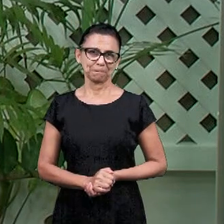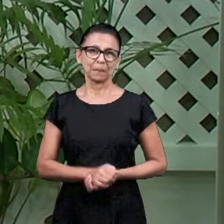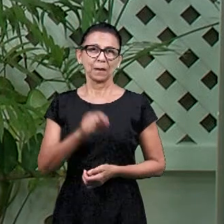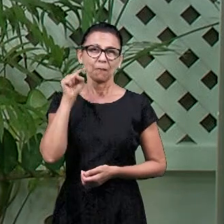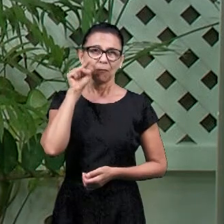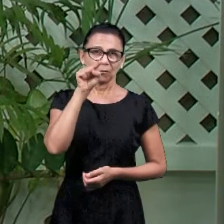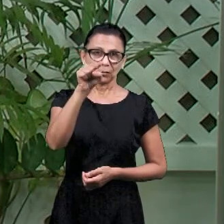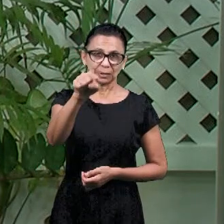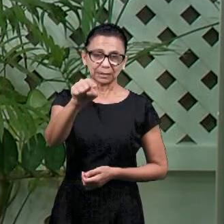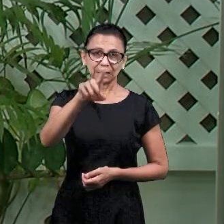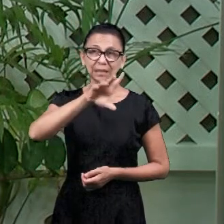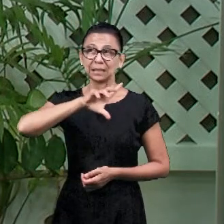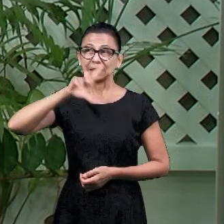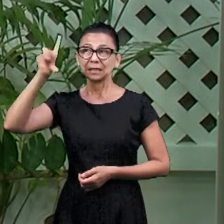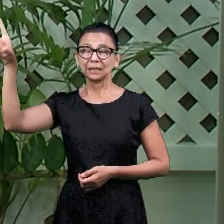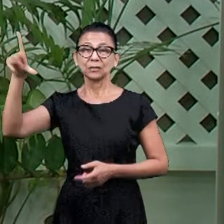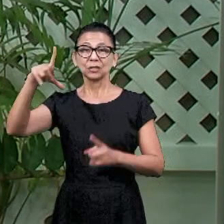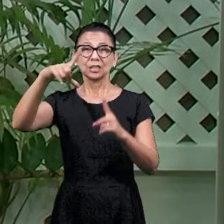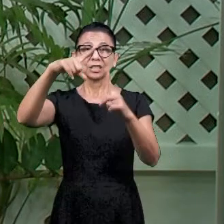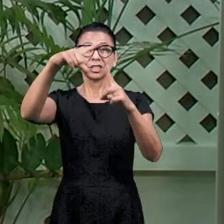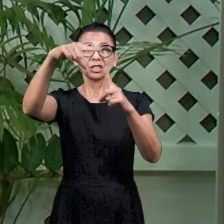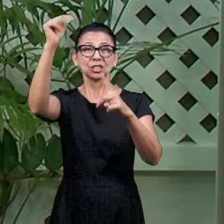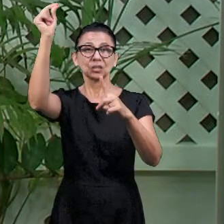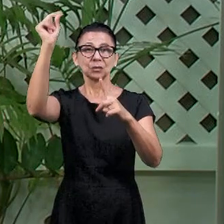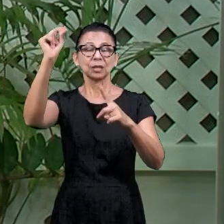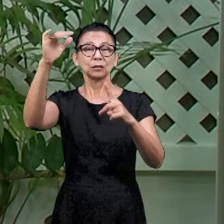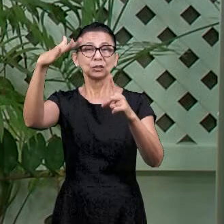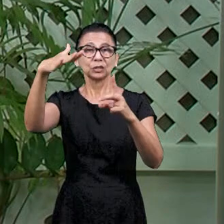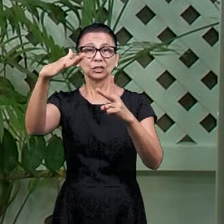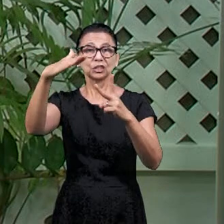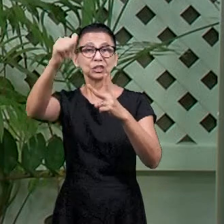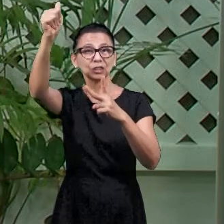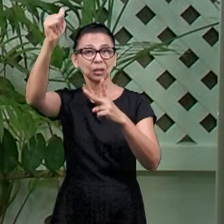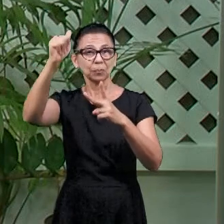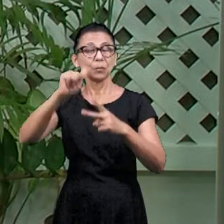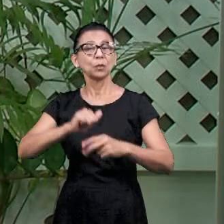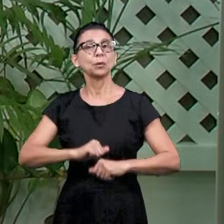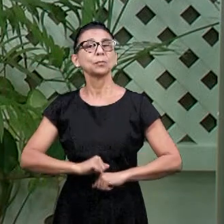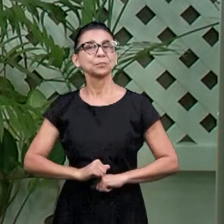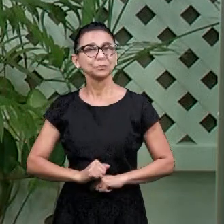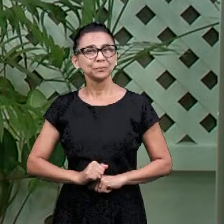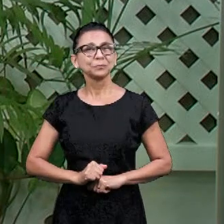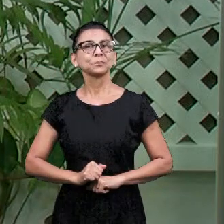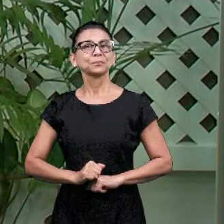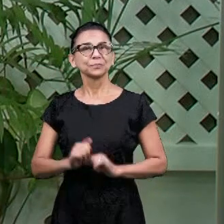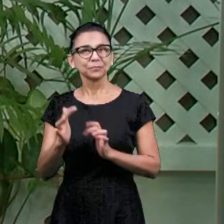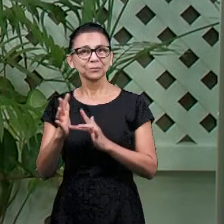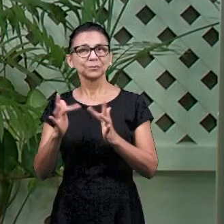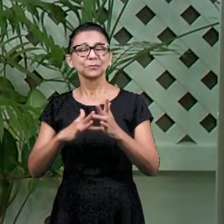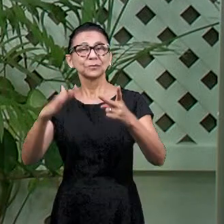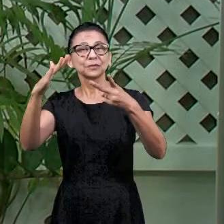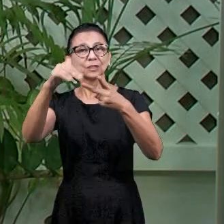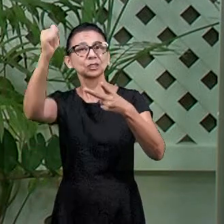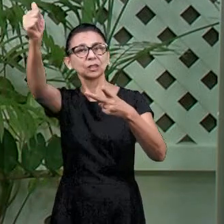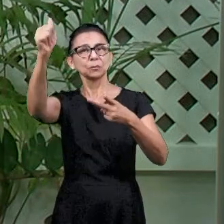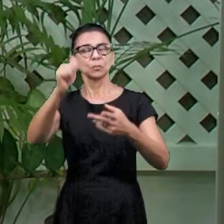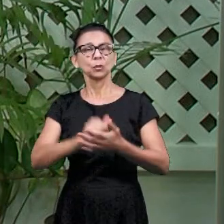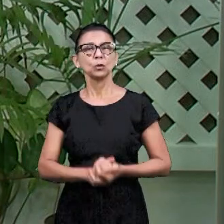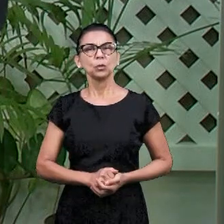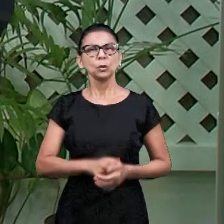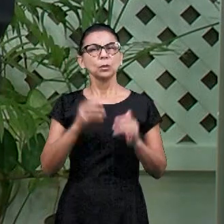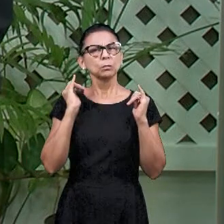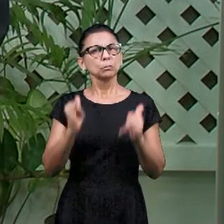s'appelle élection. Vous, mon frère, ma soeur, vous avez été élu. L'appel, Jésus un jour